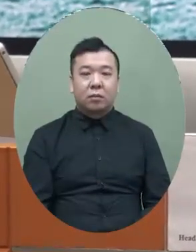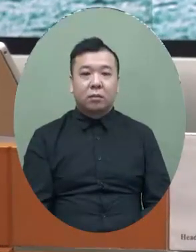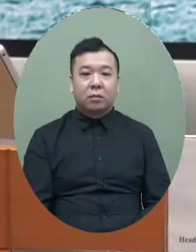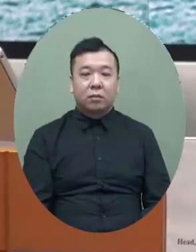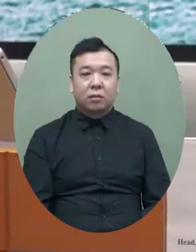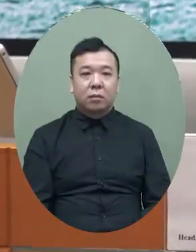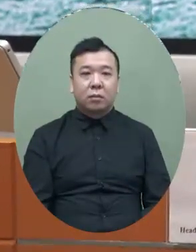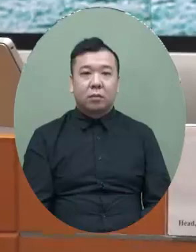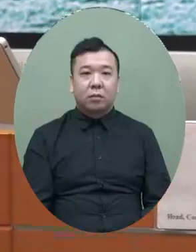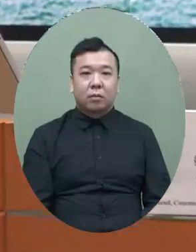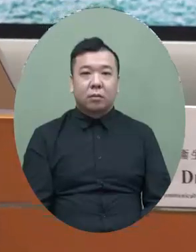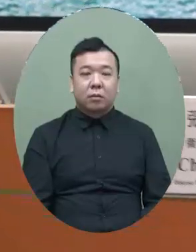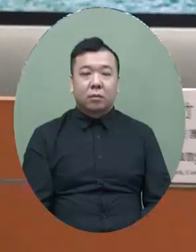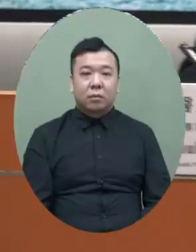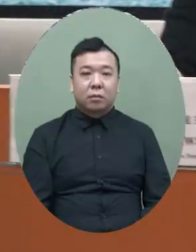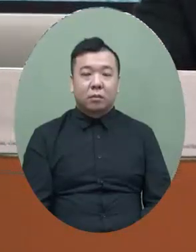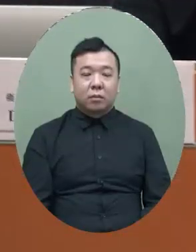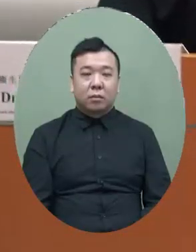後面嗰位，